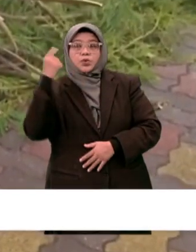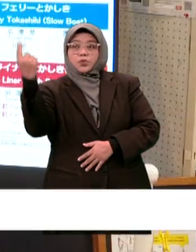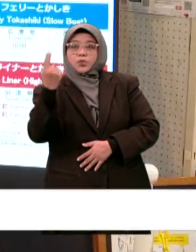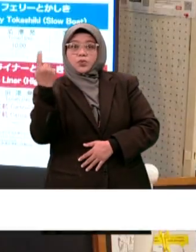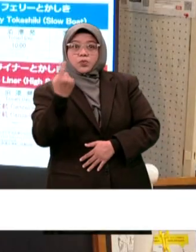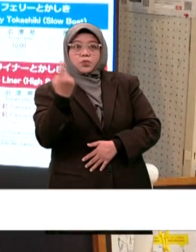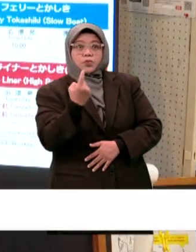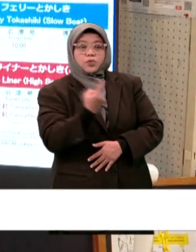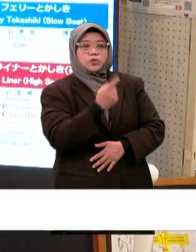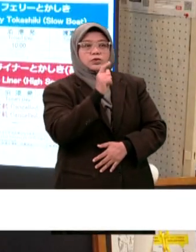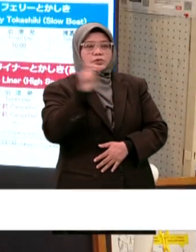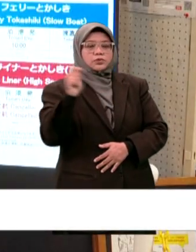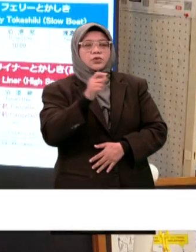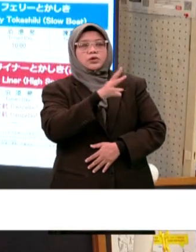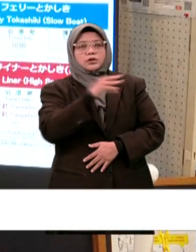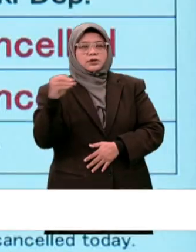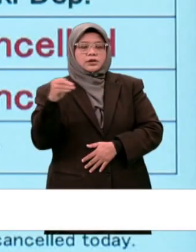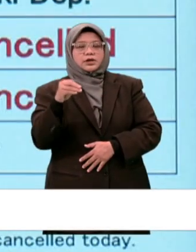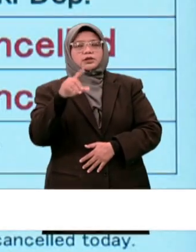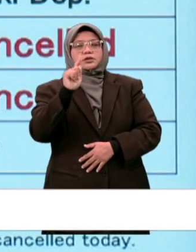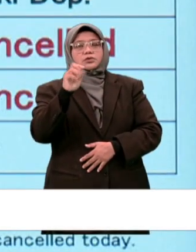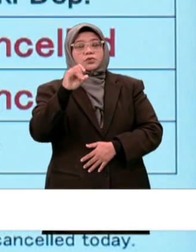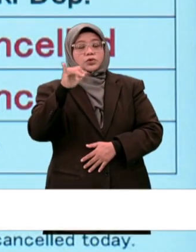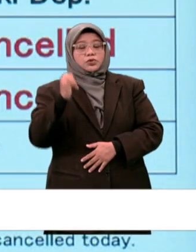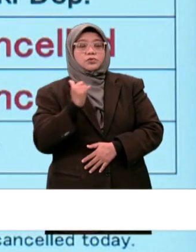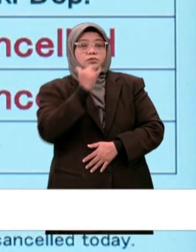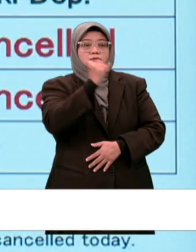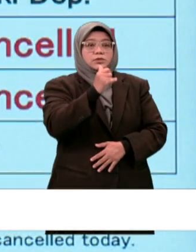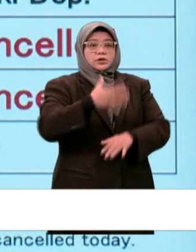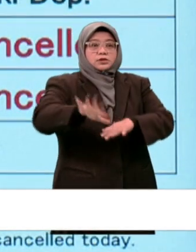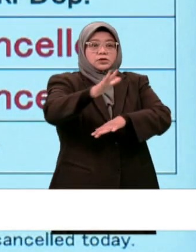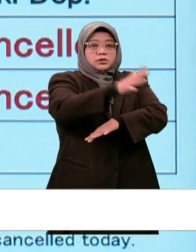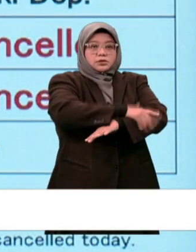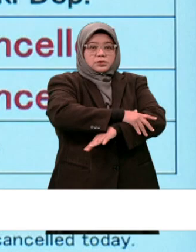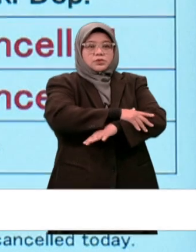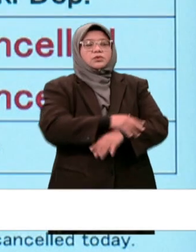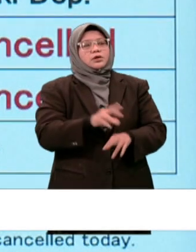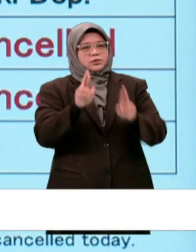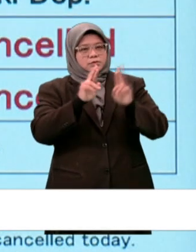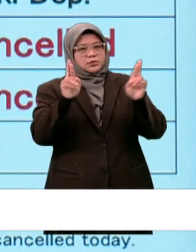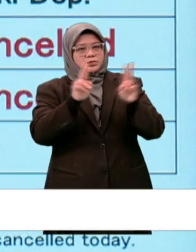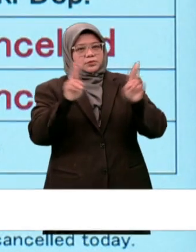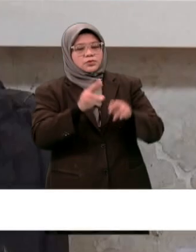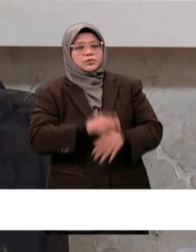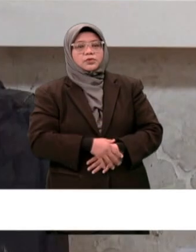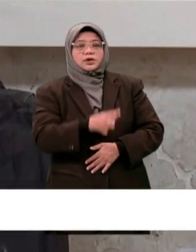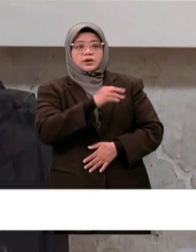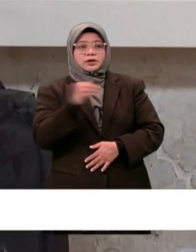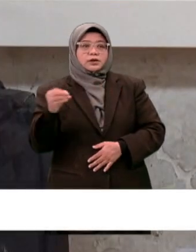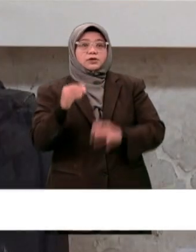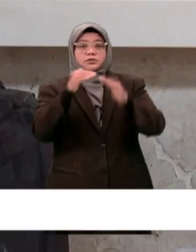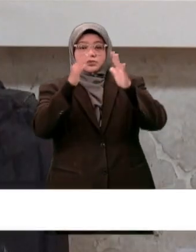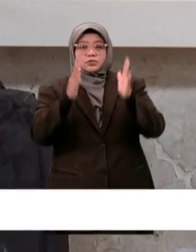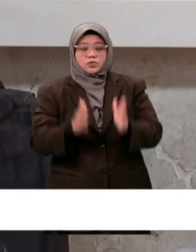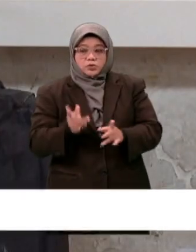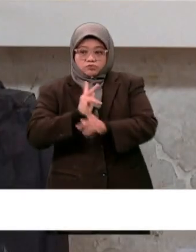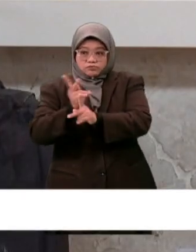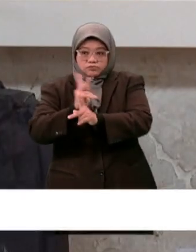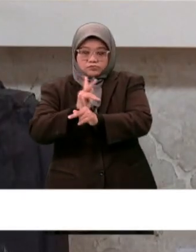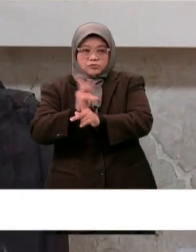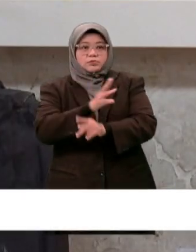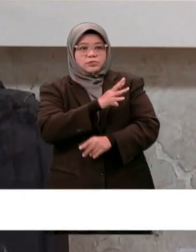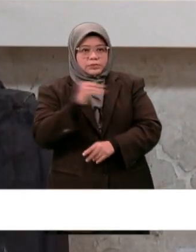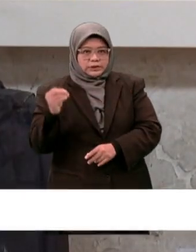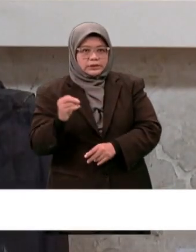timur dan melepas Tokyo pada Selasa ini sebelum bergerak ke laut menjelang Rabu penduduk di arah mengambil langkah berjaga-jaga dengan